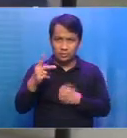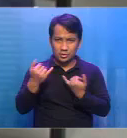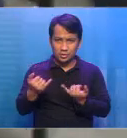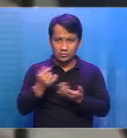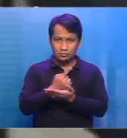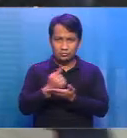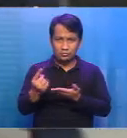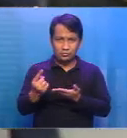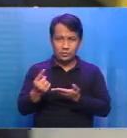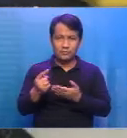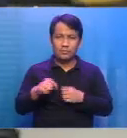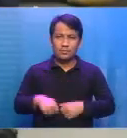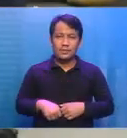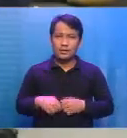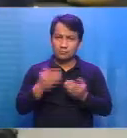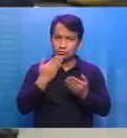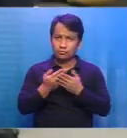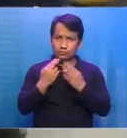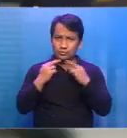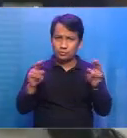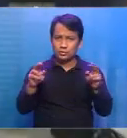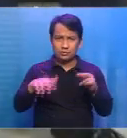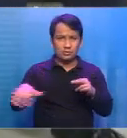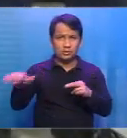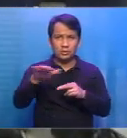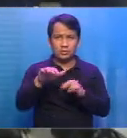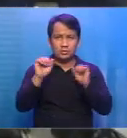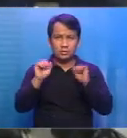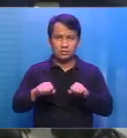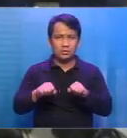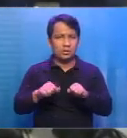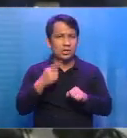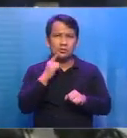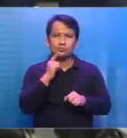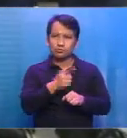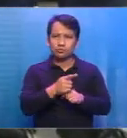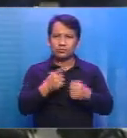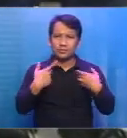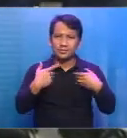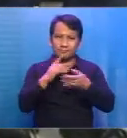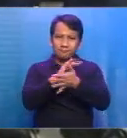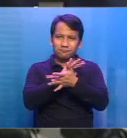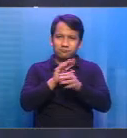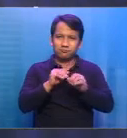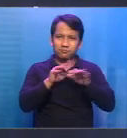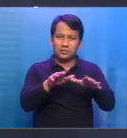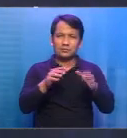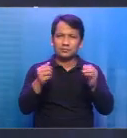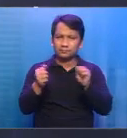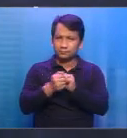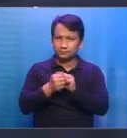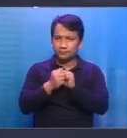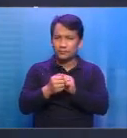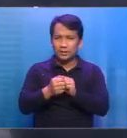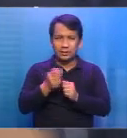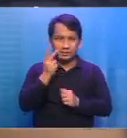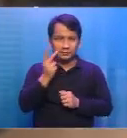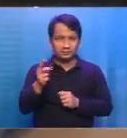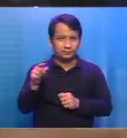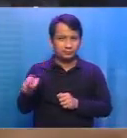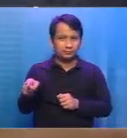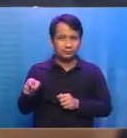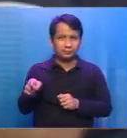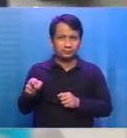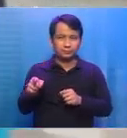linggo. Magandang balita raw ito para sa bansang napuruhan ng husto sa pandemya. Kasabay nito, kinilala naman